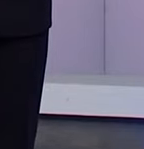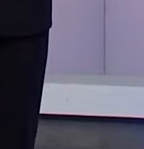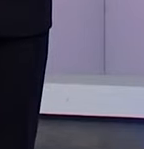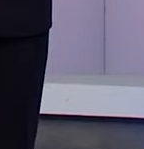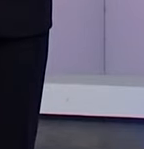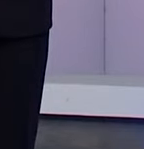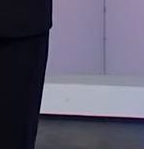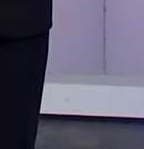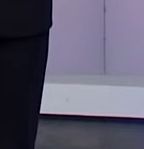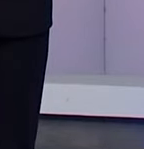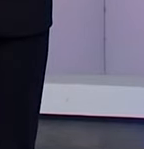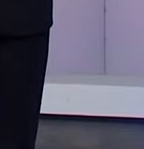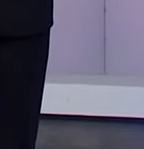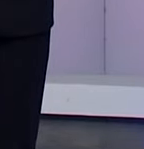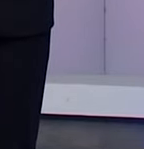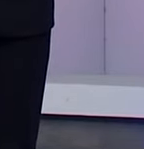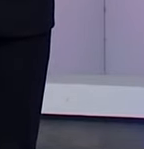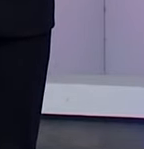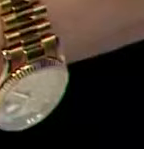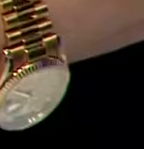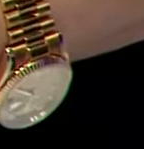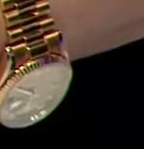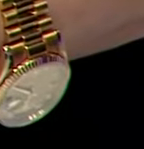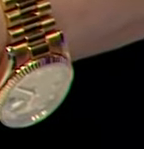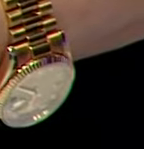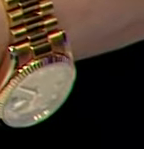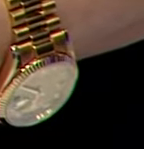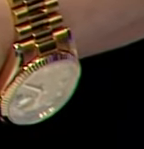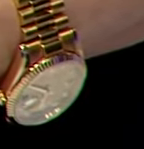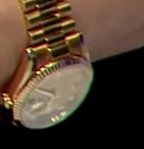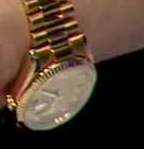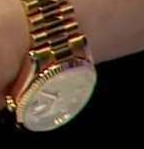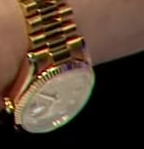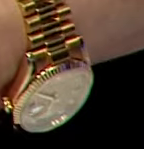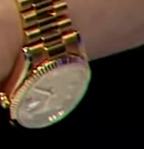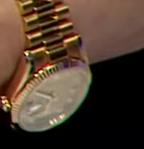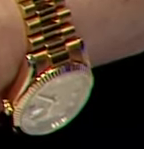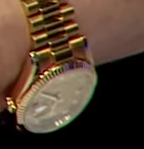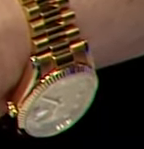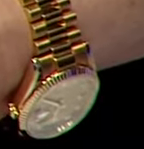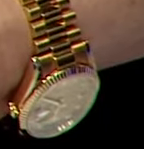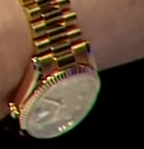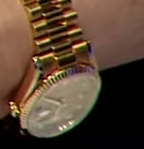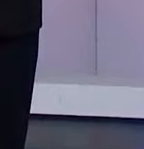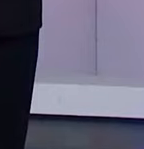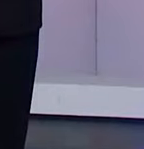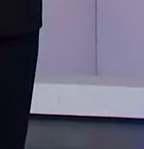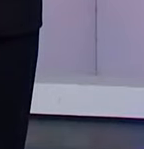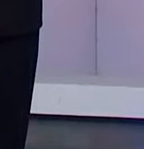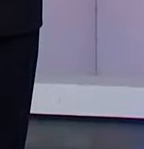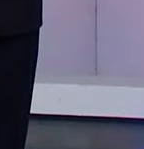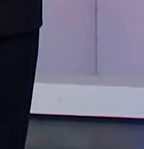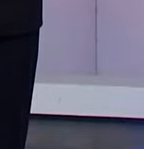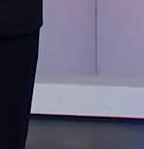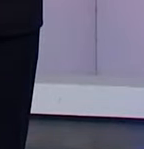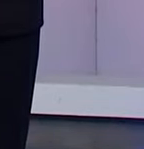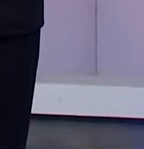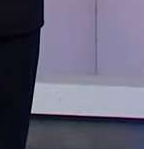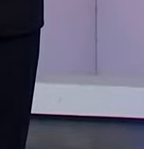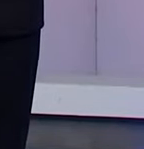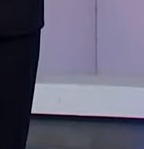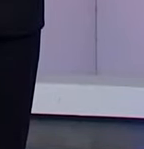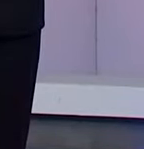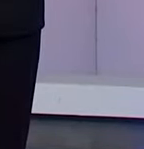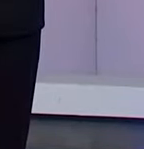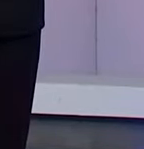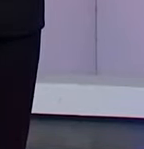ng bumubuo ng Anak TV Seal Awards para sa mga pagkilalang iginawad ninyo sa 24 oras. Para po yan, sa